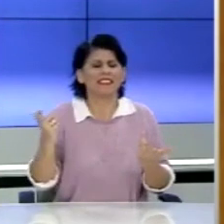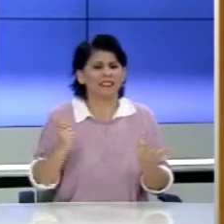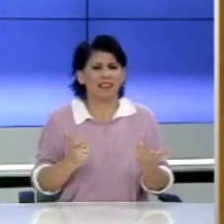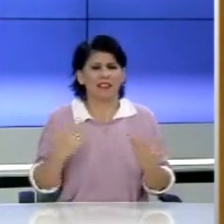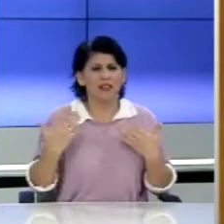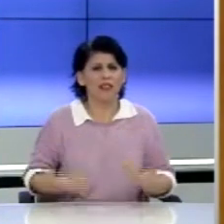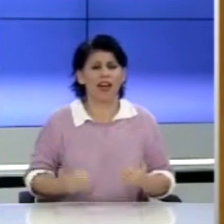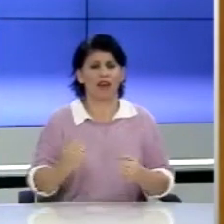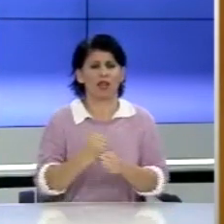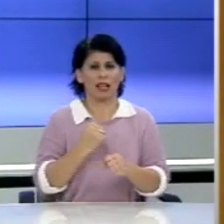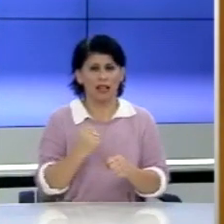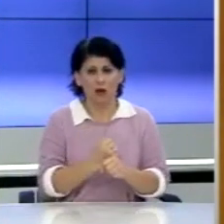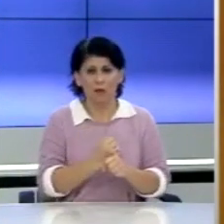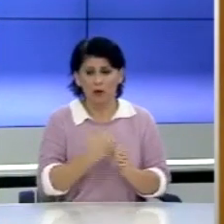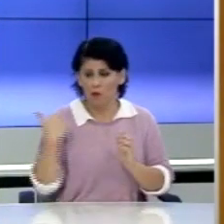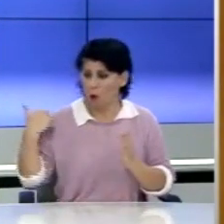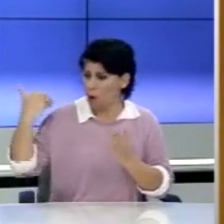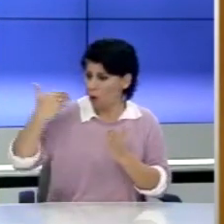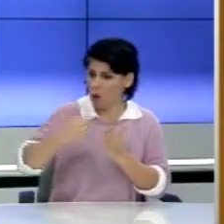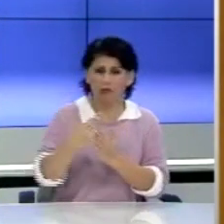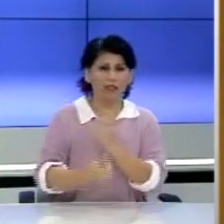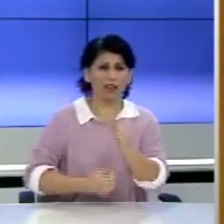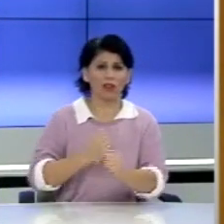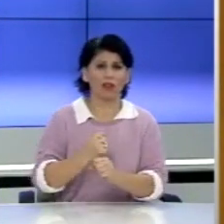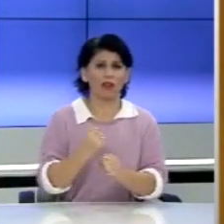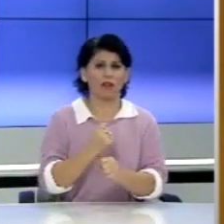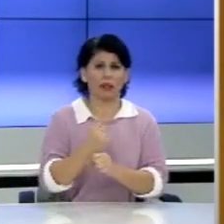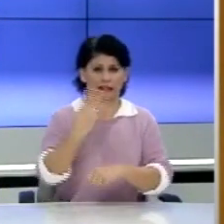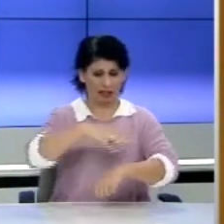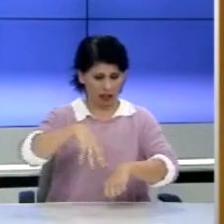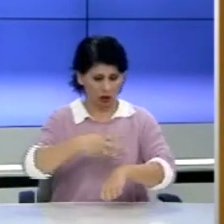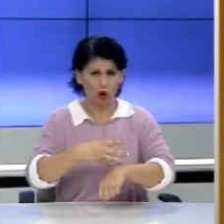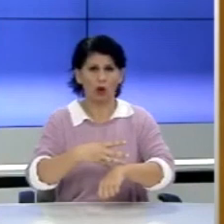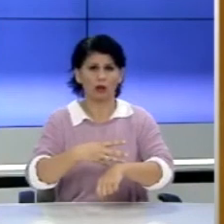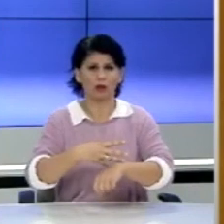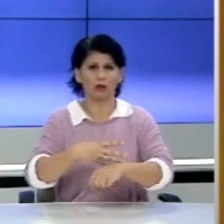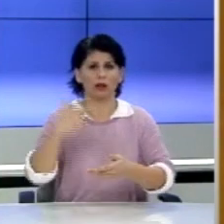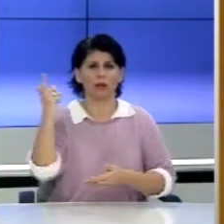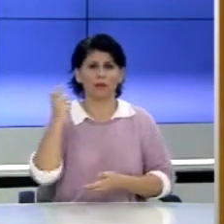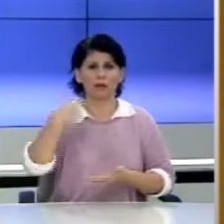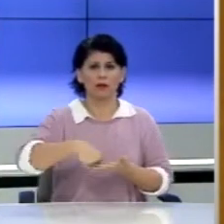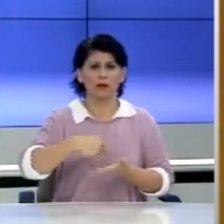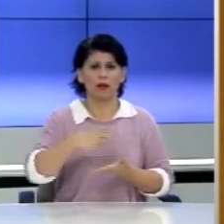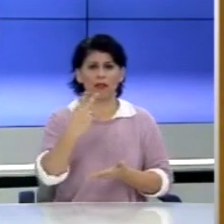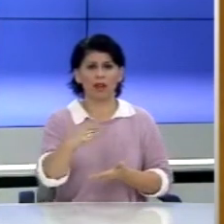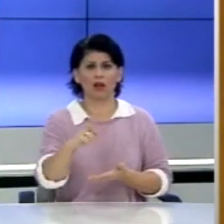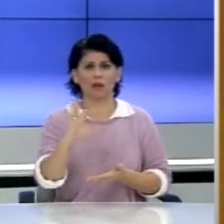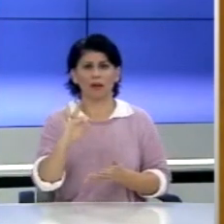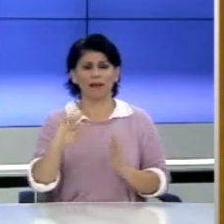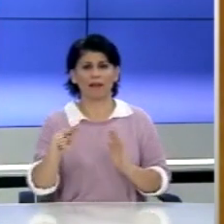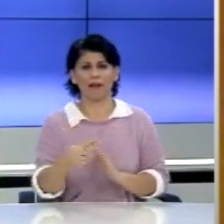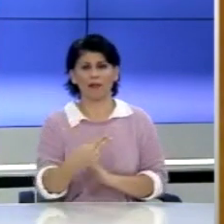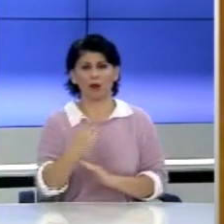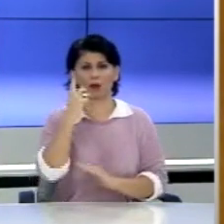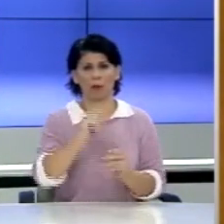έχουν οι εργαζόμενοι που όλα αυτά τα χρόνια εργάζονται ως τετράωροι και παίρνουν μισθό ως 250